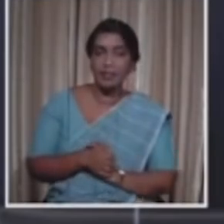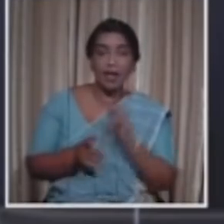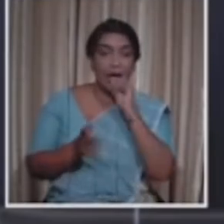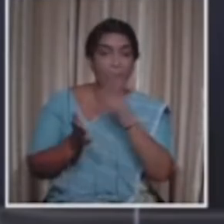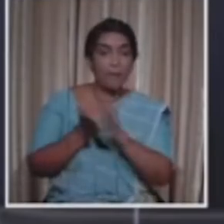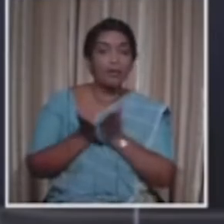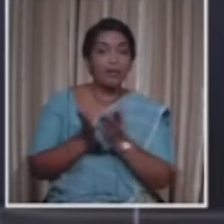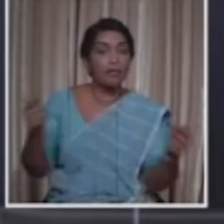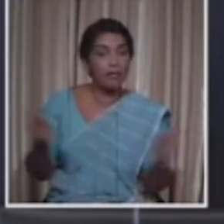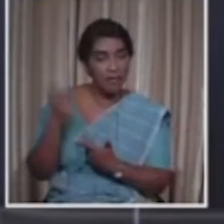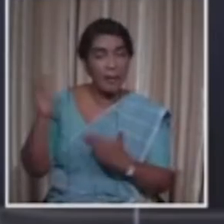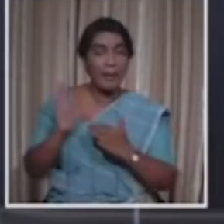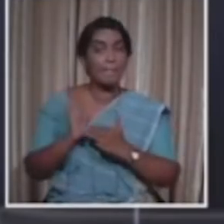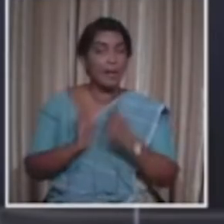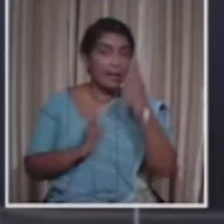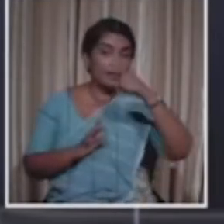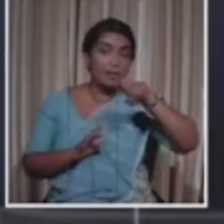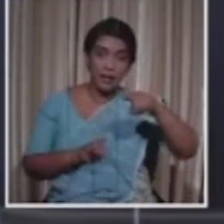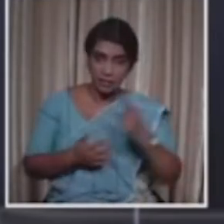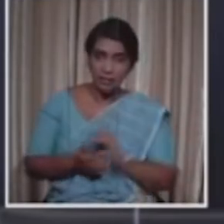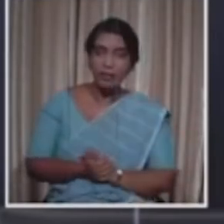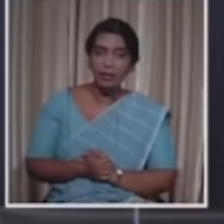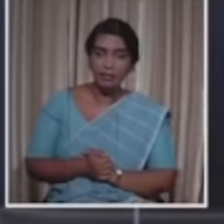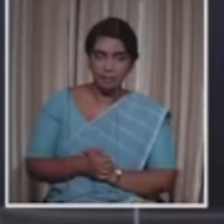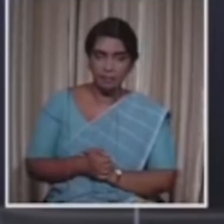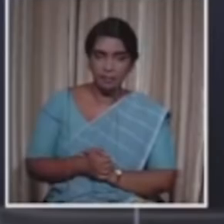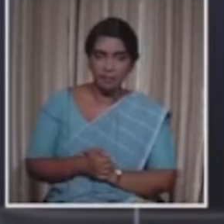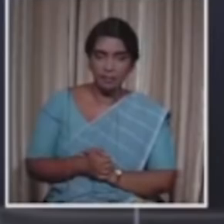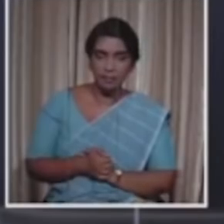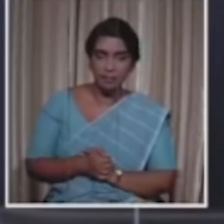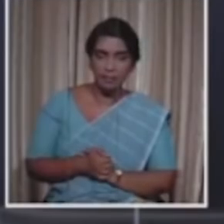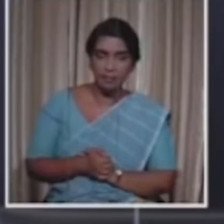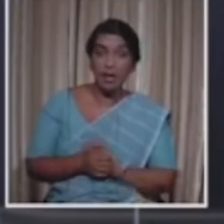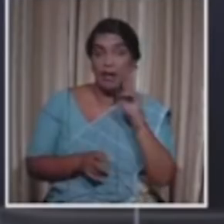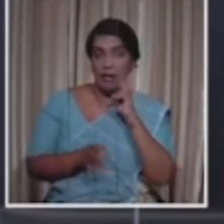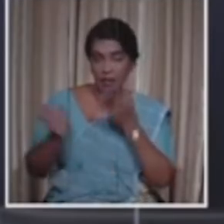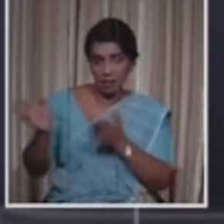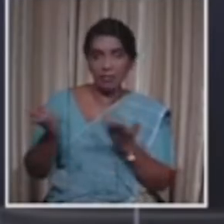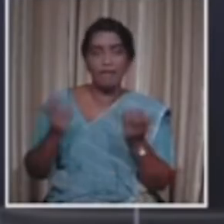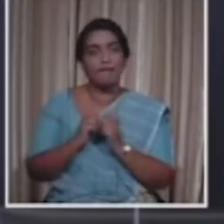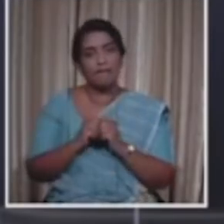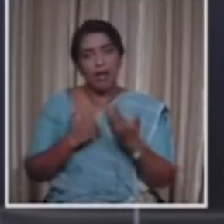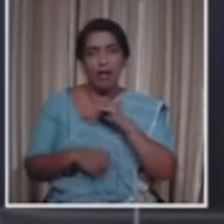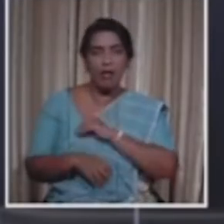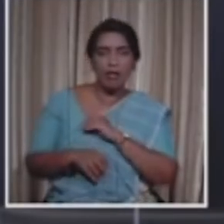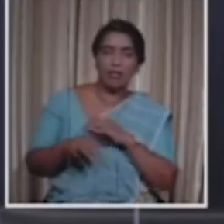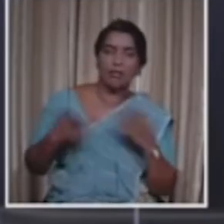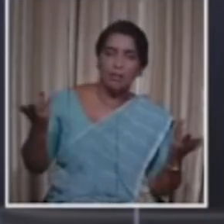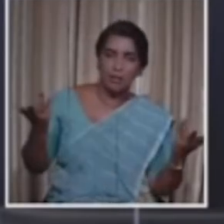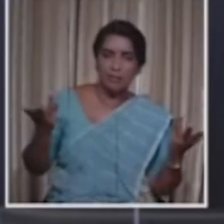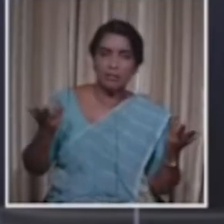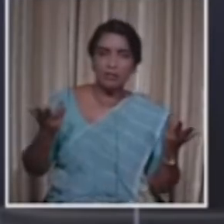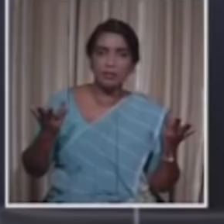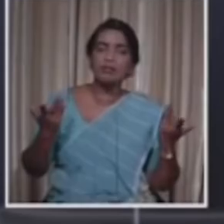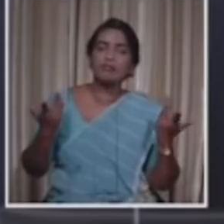වරාය මිලියන 1100යි මේ වික්‍රම රණවීර කුසුමතුමාගේ කාලේ කරන්න දෙයක් නැහැ ආදායමක් එන්නේ නැහැ ඉතින් පාර